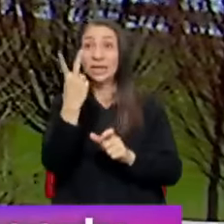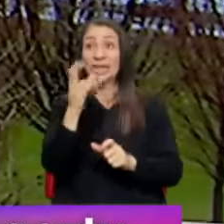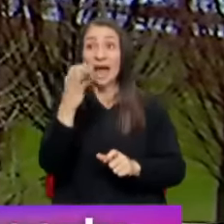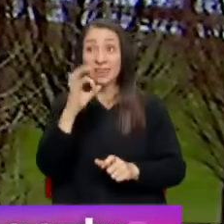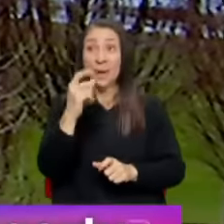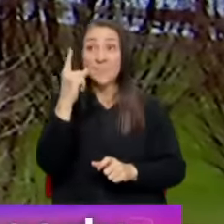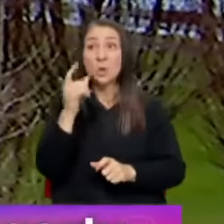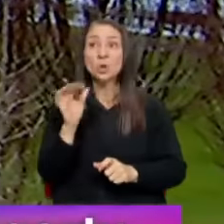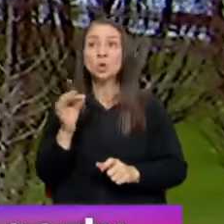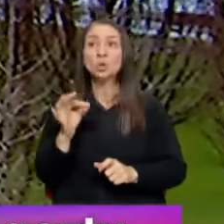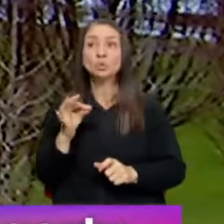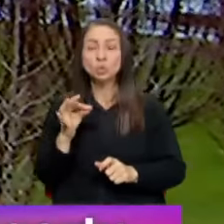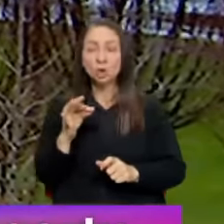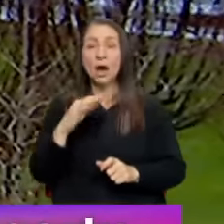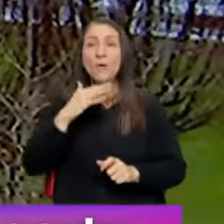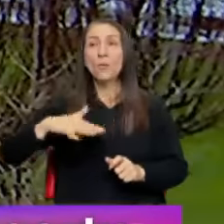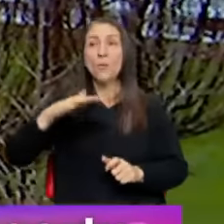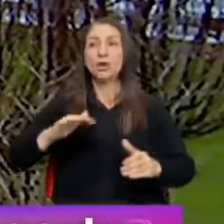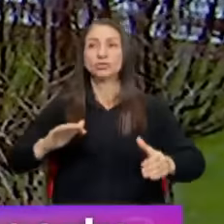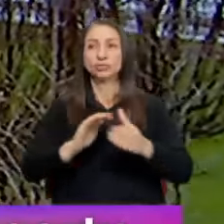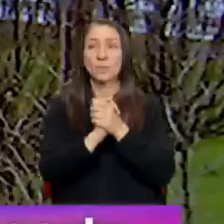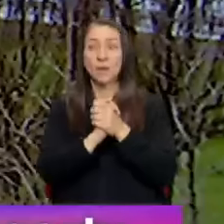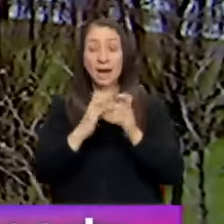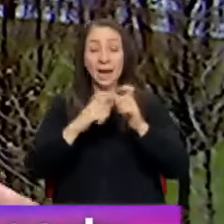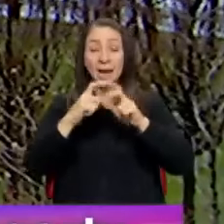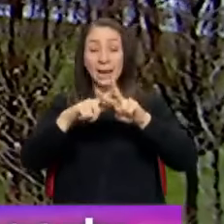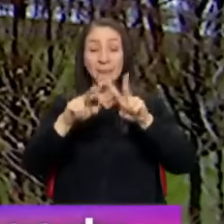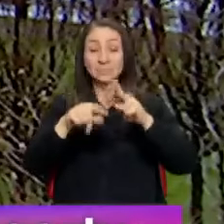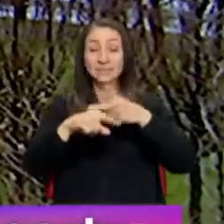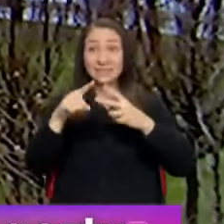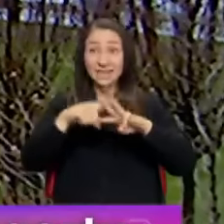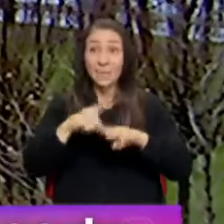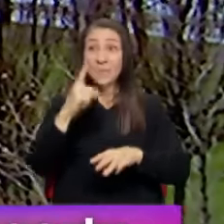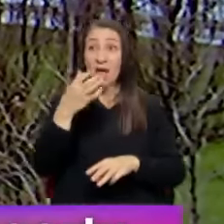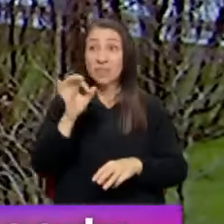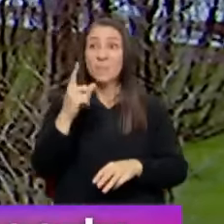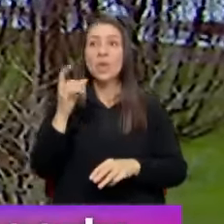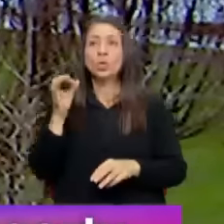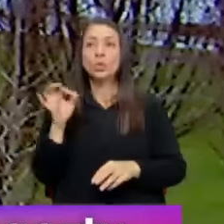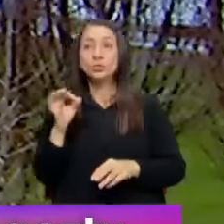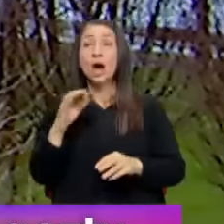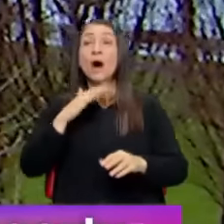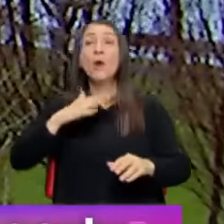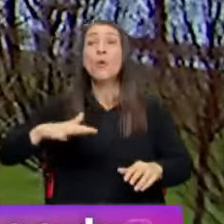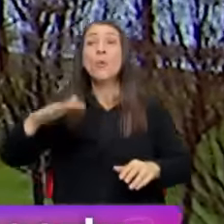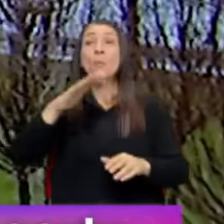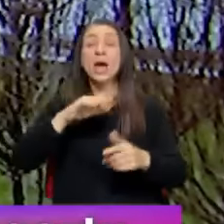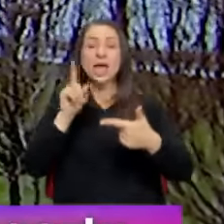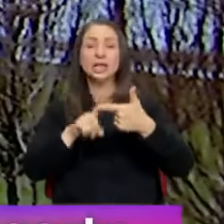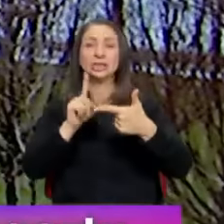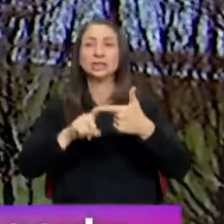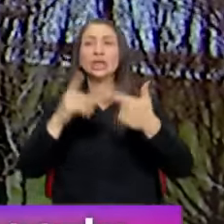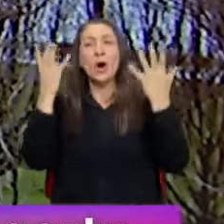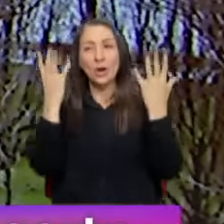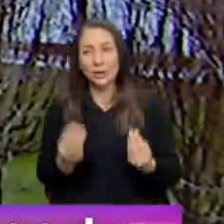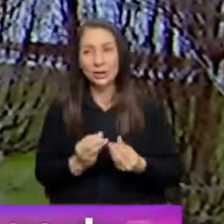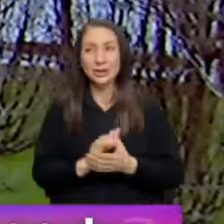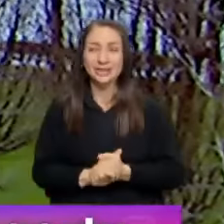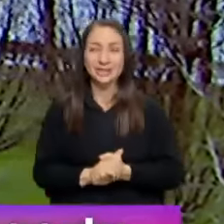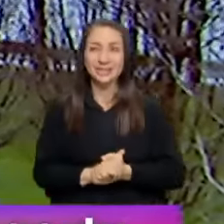ve 1 gümüşle Avrupa şampiyonu, Gamze Altun ise 1 altın ve 1 gümüşle Avrupa ikincisi